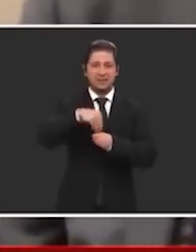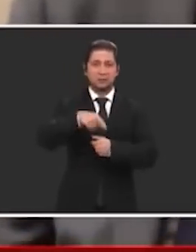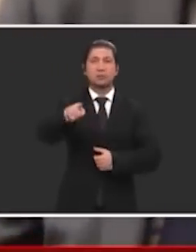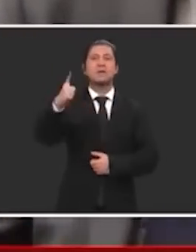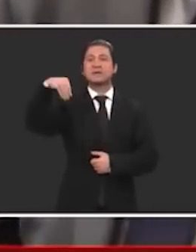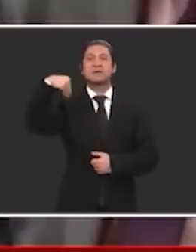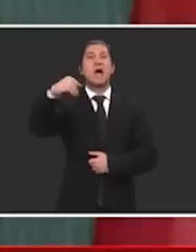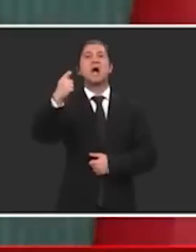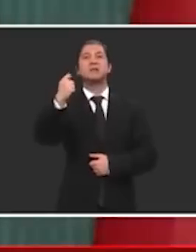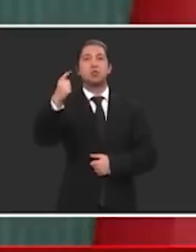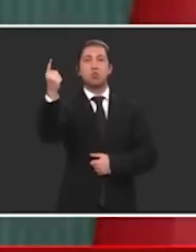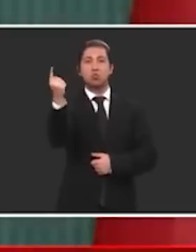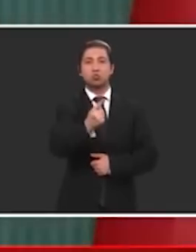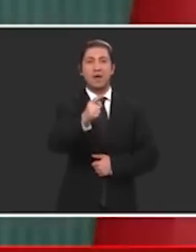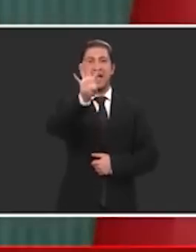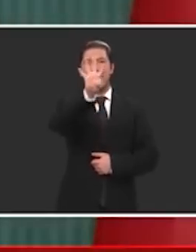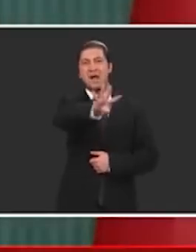piyasa fiyatının